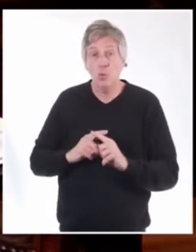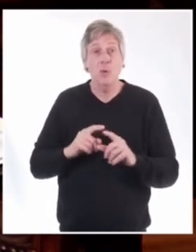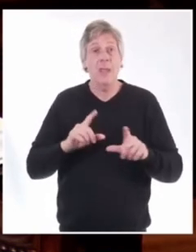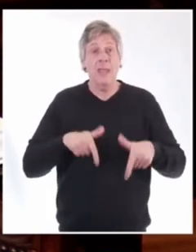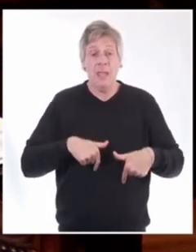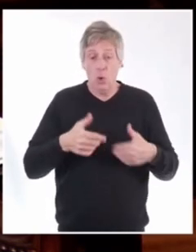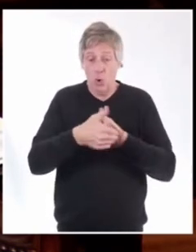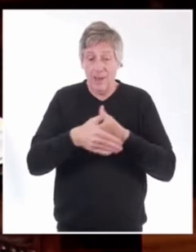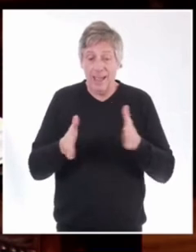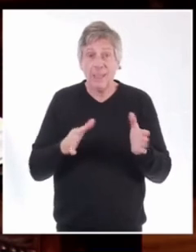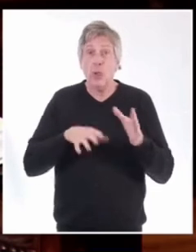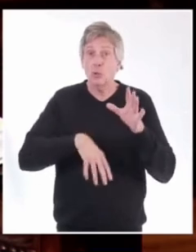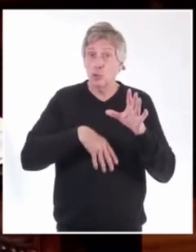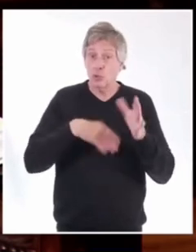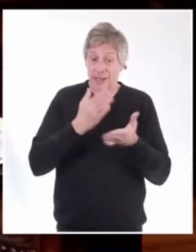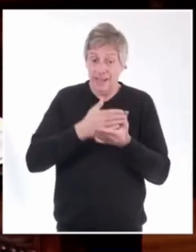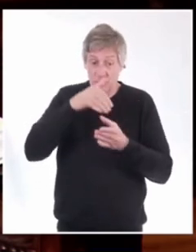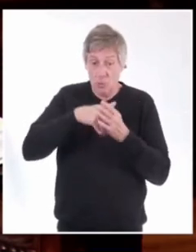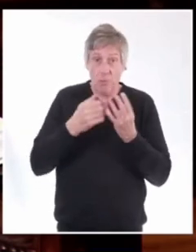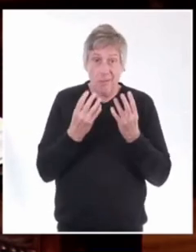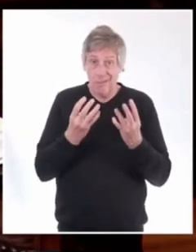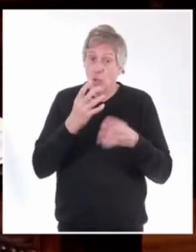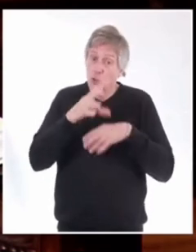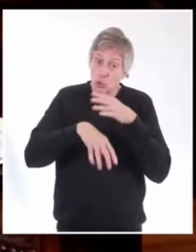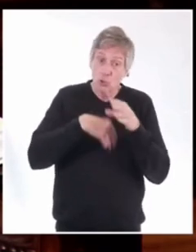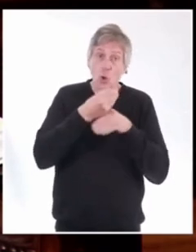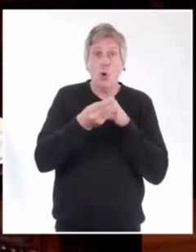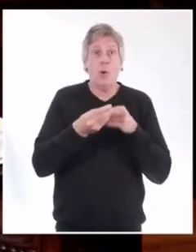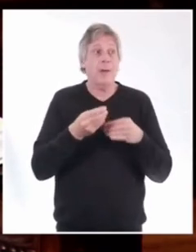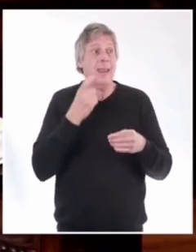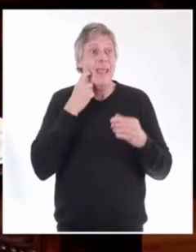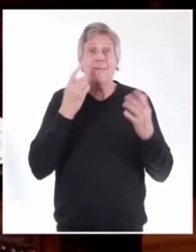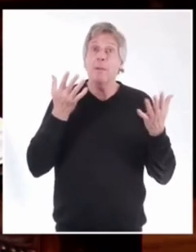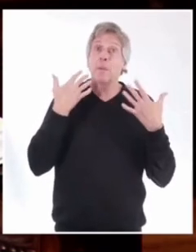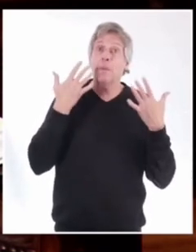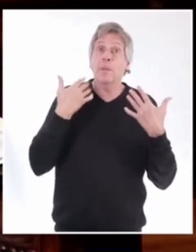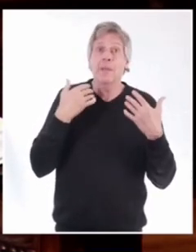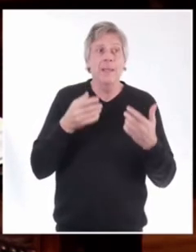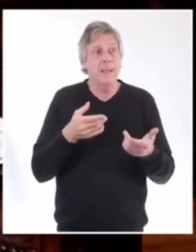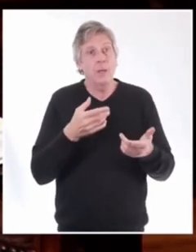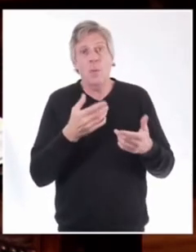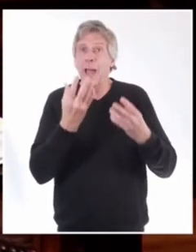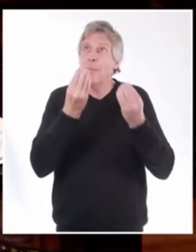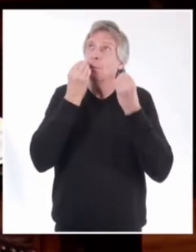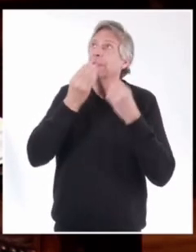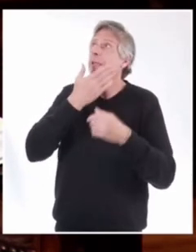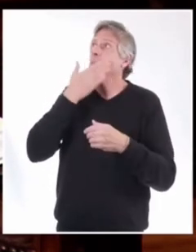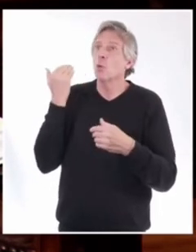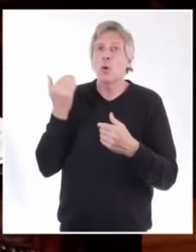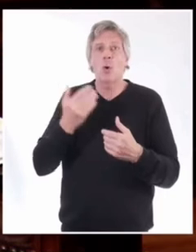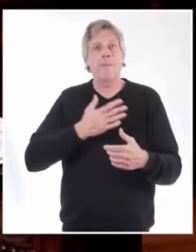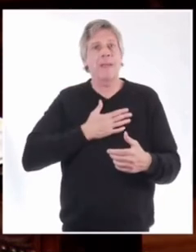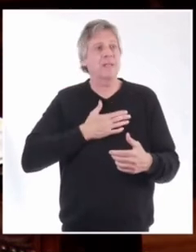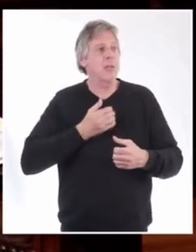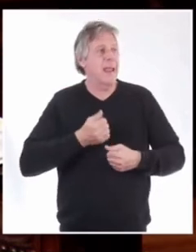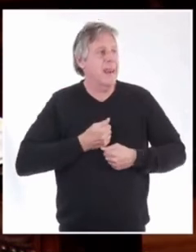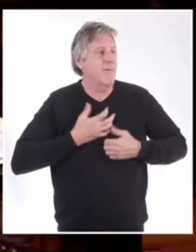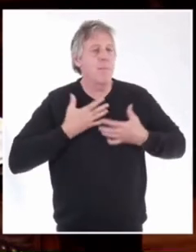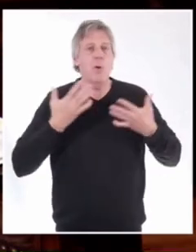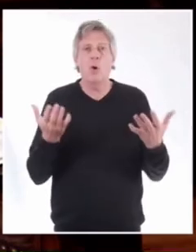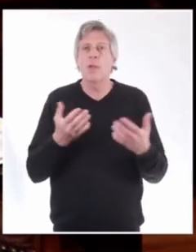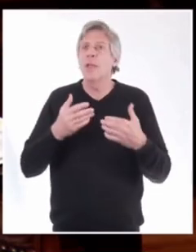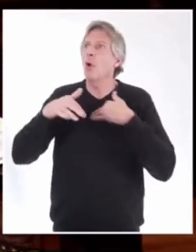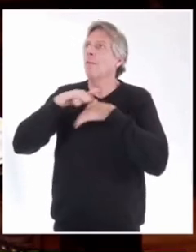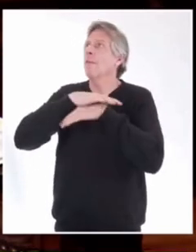cadre habituel de la classe est bénéfique pour les élèves, à la fois pour leurs apprentissages, leur développement personnel et leur relation à